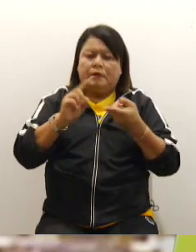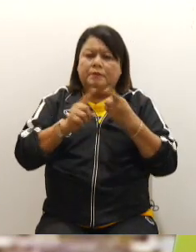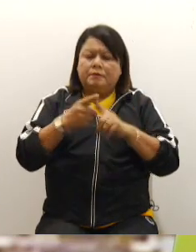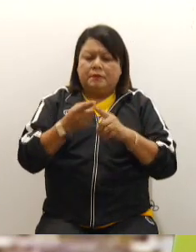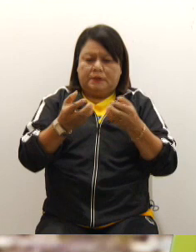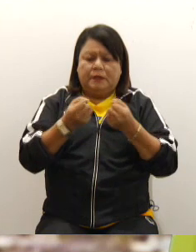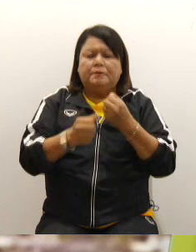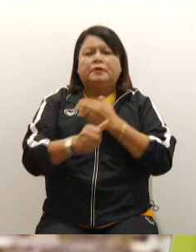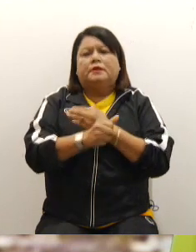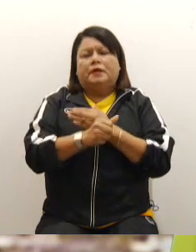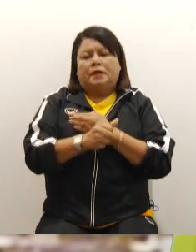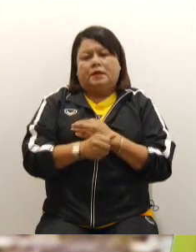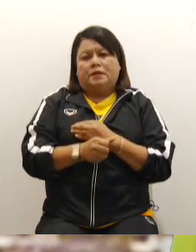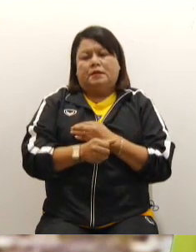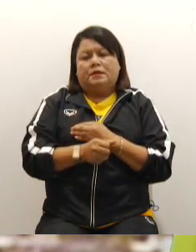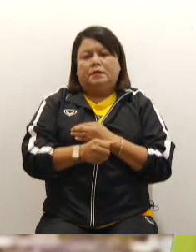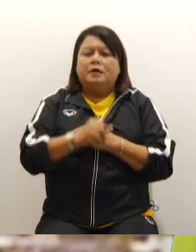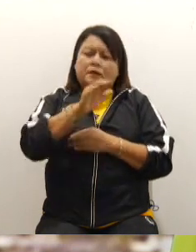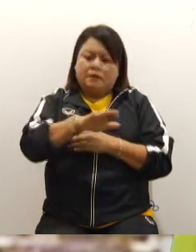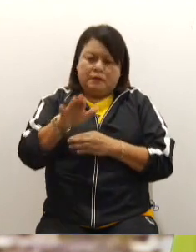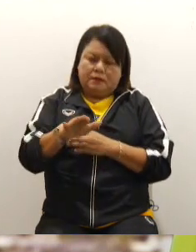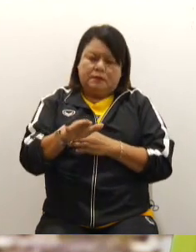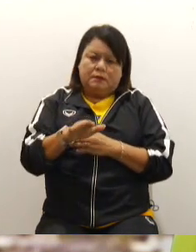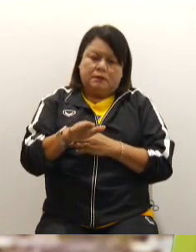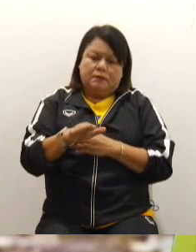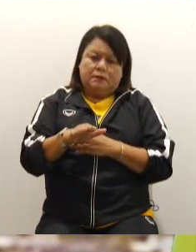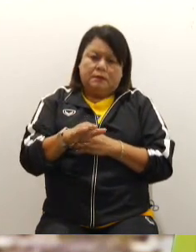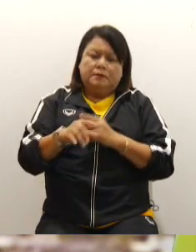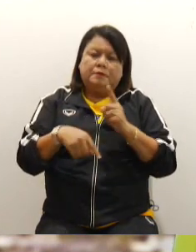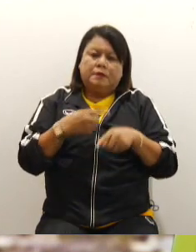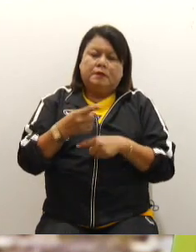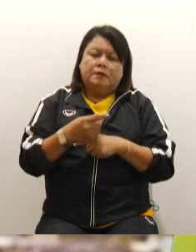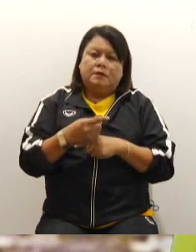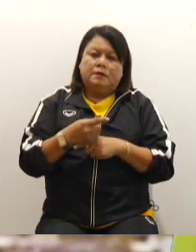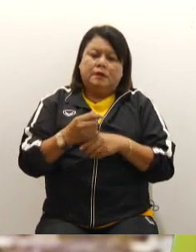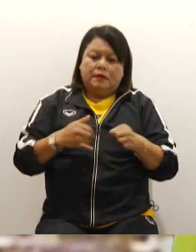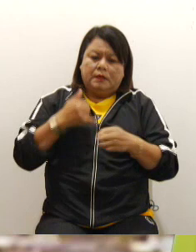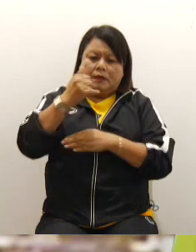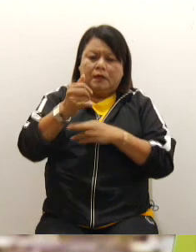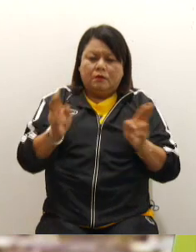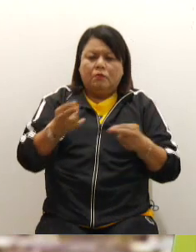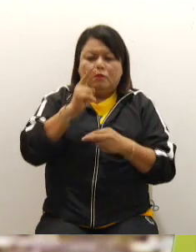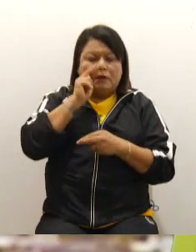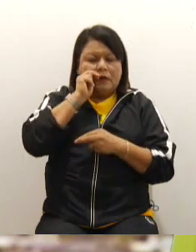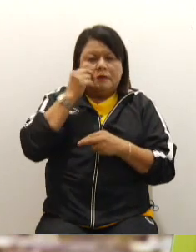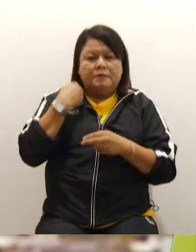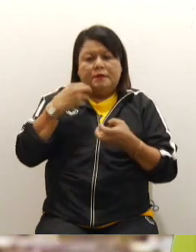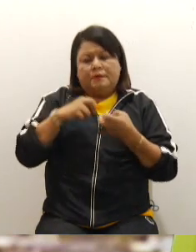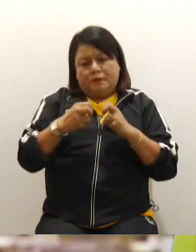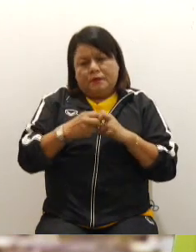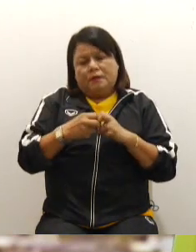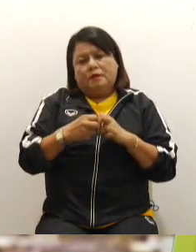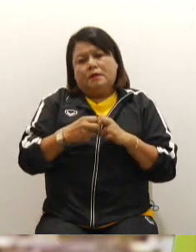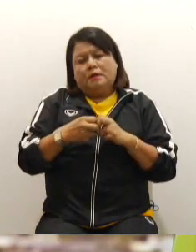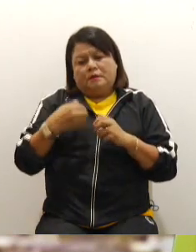รายหรือการที่เด็กเนี่ยได้ไปเข้าห้องน้ำแล้วมีปัญหานะครับก็เ